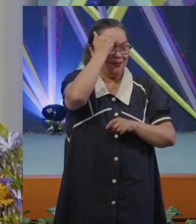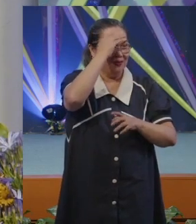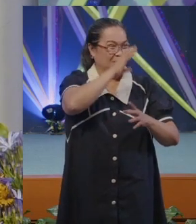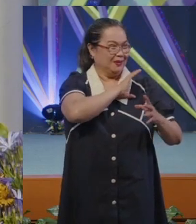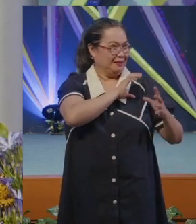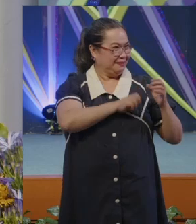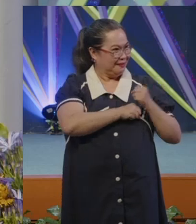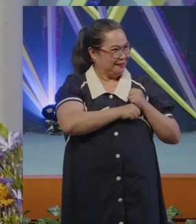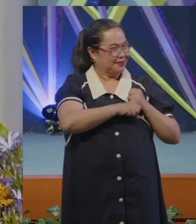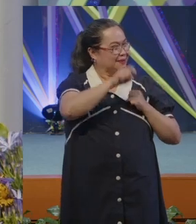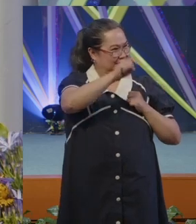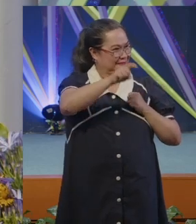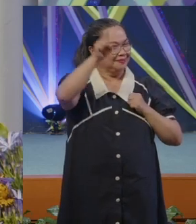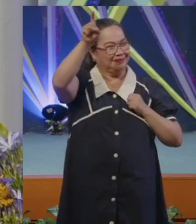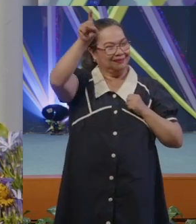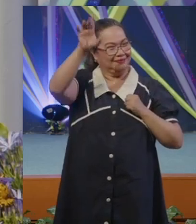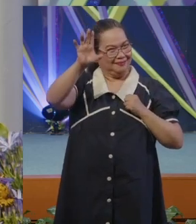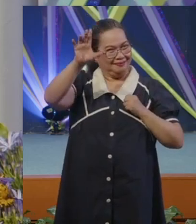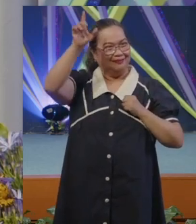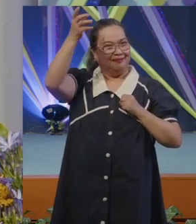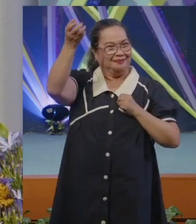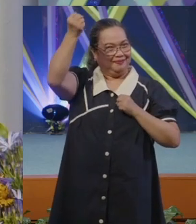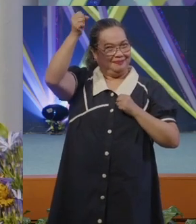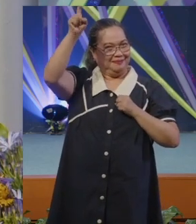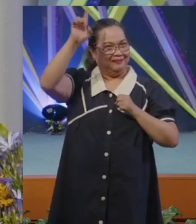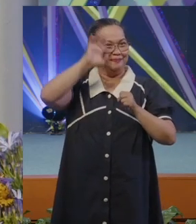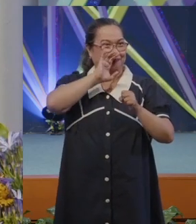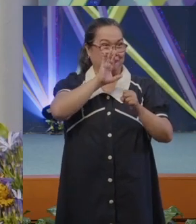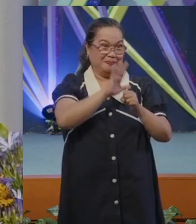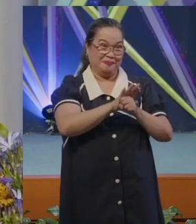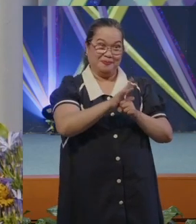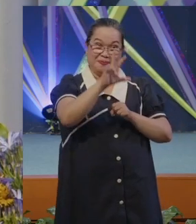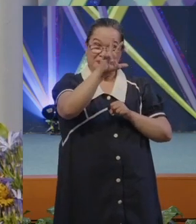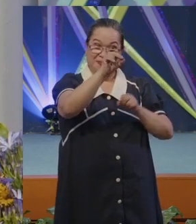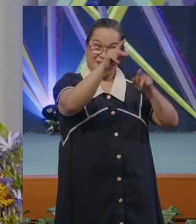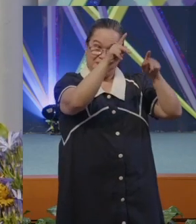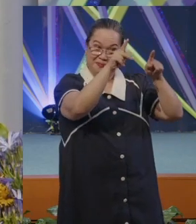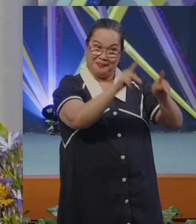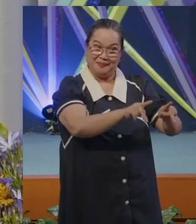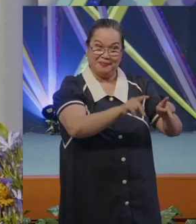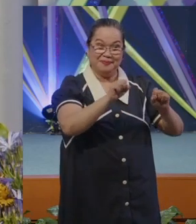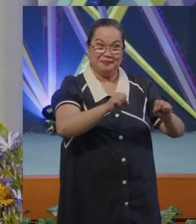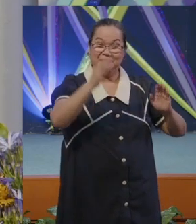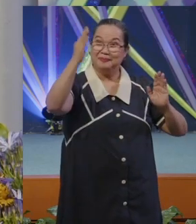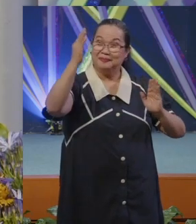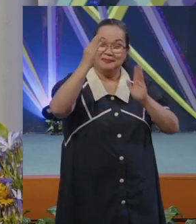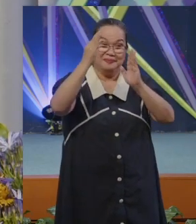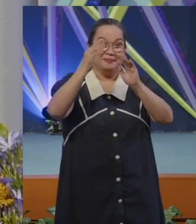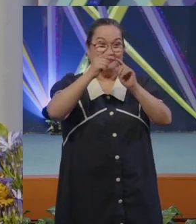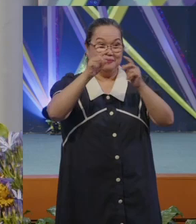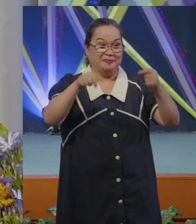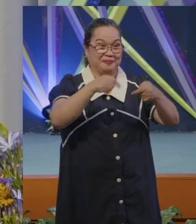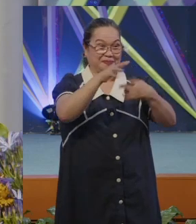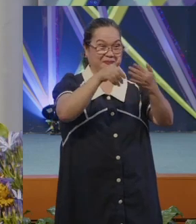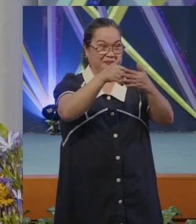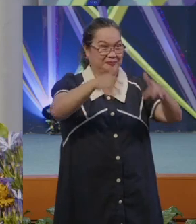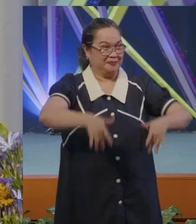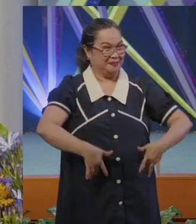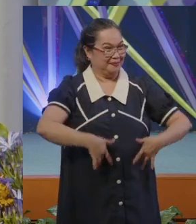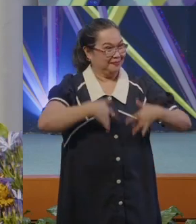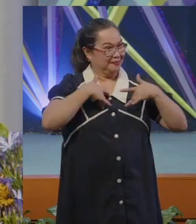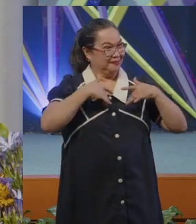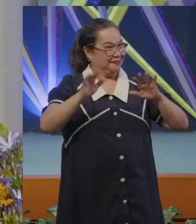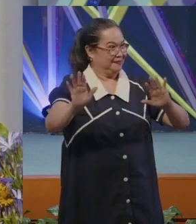natin dapat nakasandig sa pangako ng Diyos. No man shall be able to stand before you all the days of your